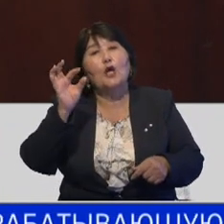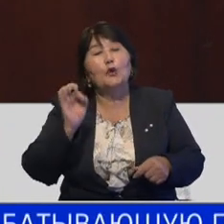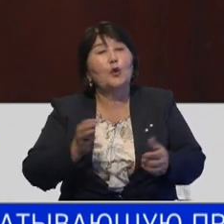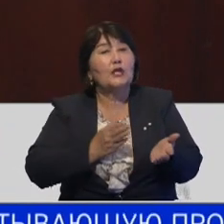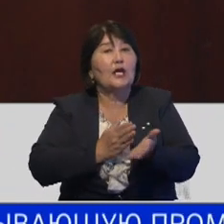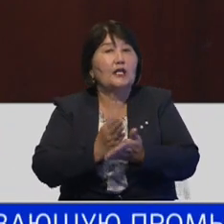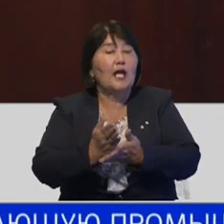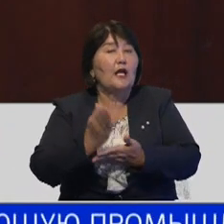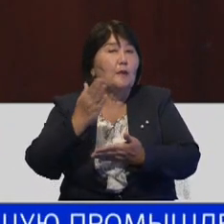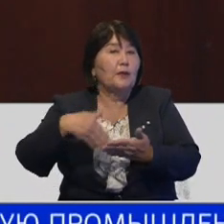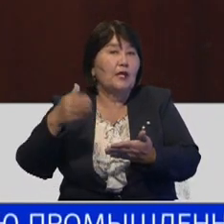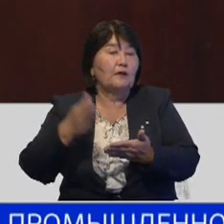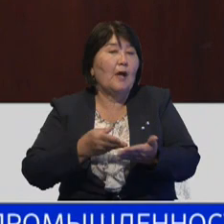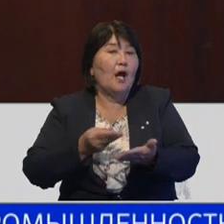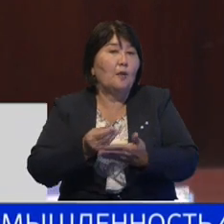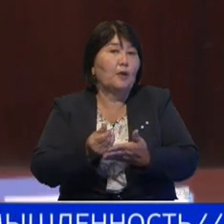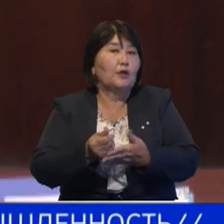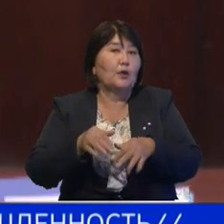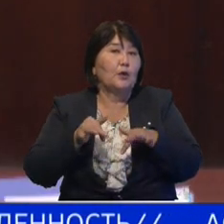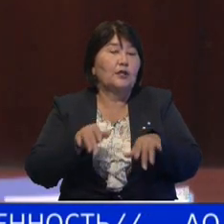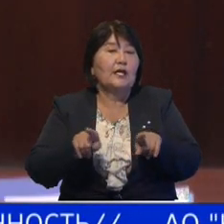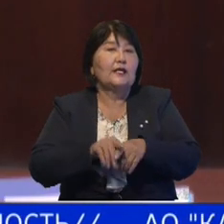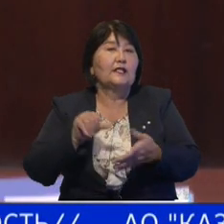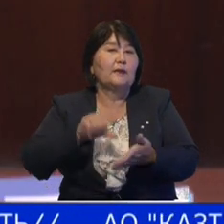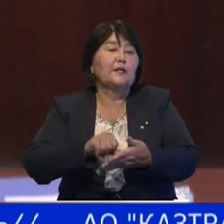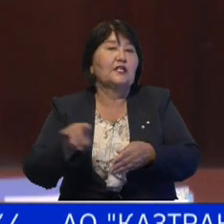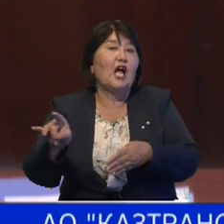направленные щение платежных транзакций с признаками мошенничества